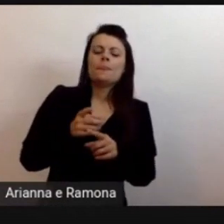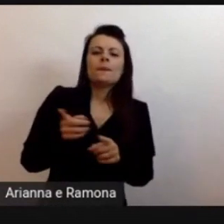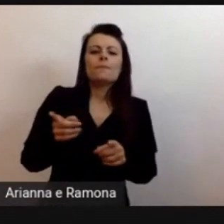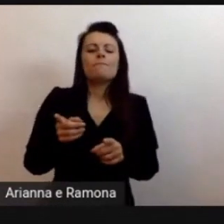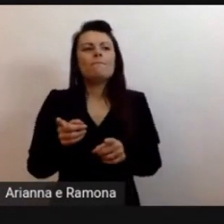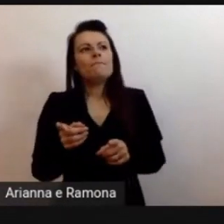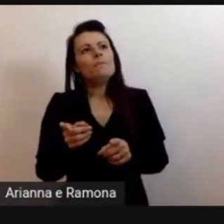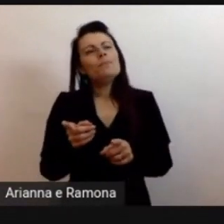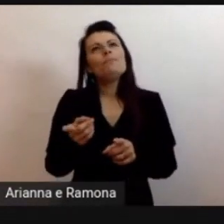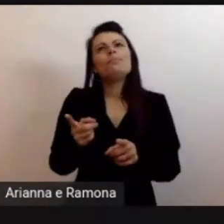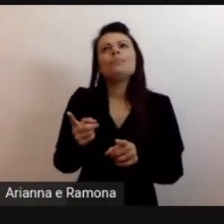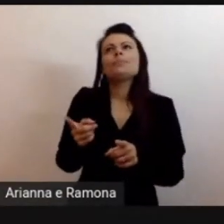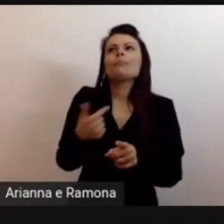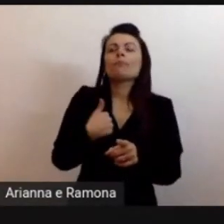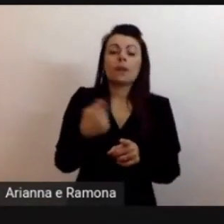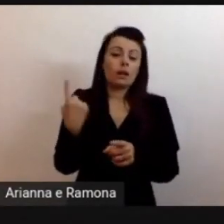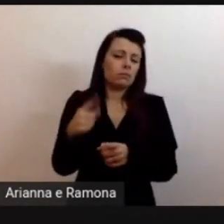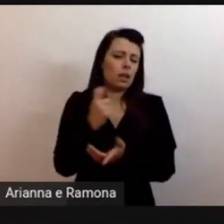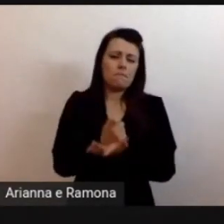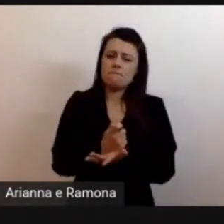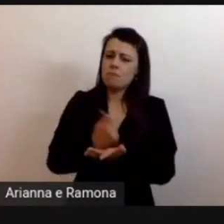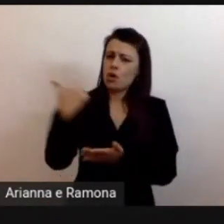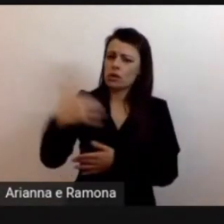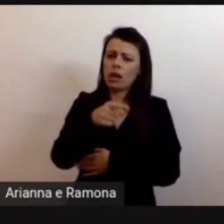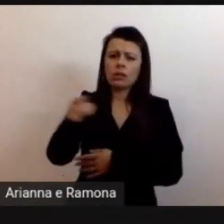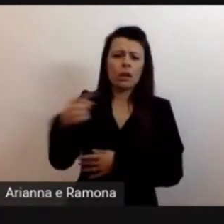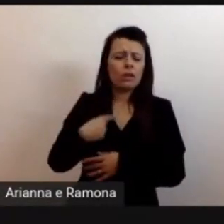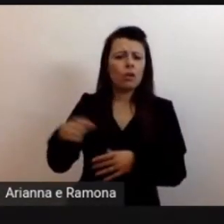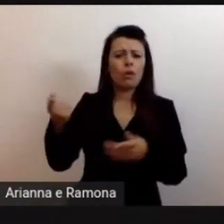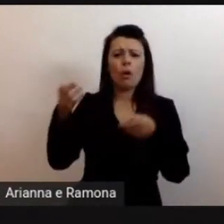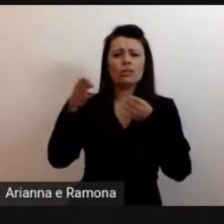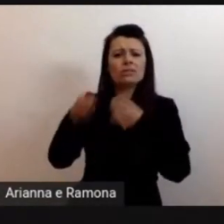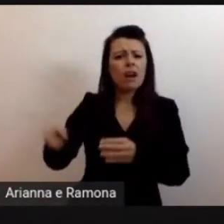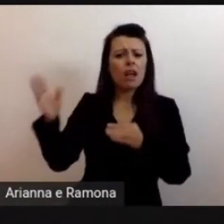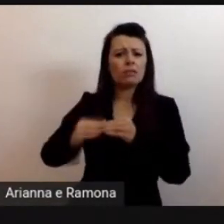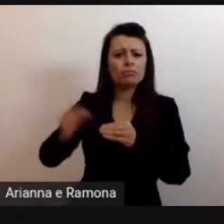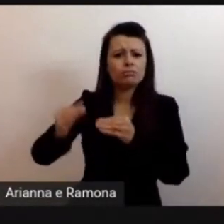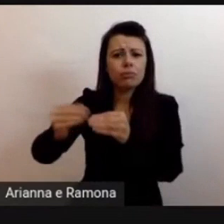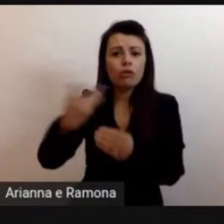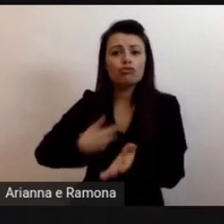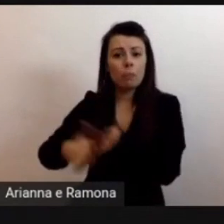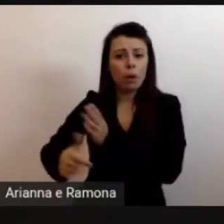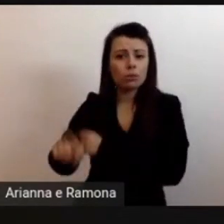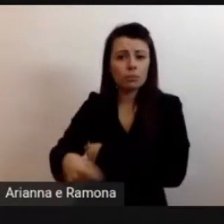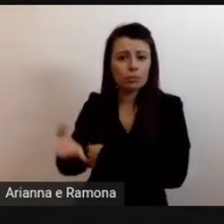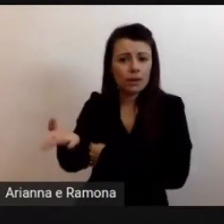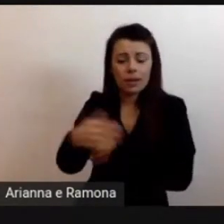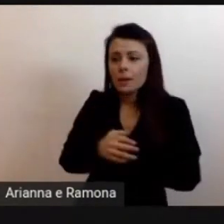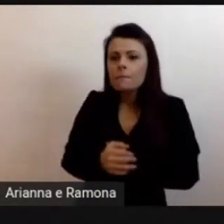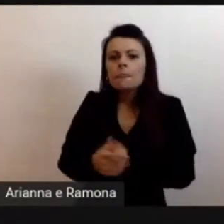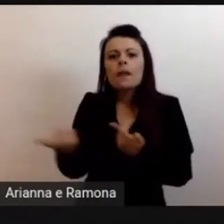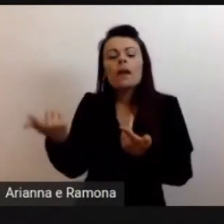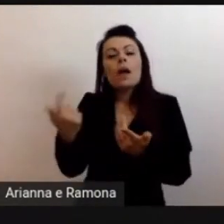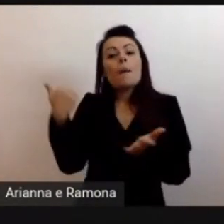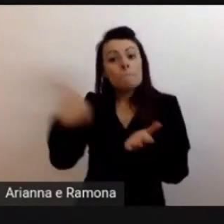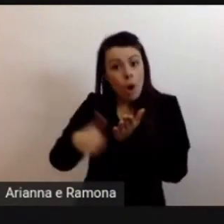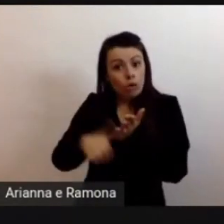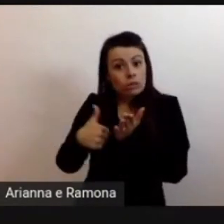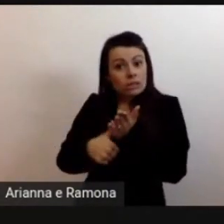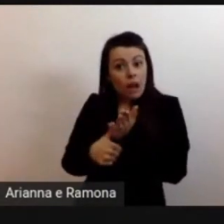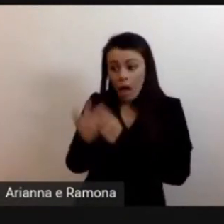così dice molto importante della nostra decostruito carina che era la posta il messaggero l'imposta